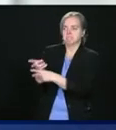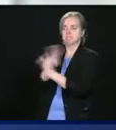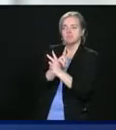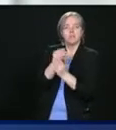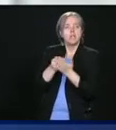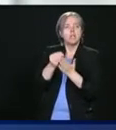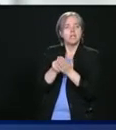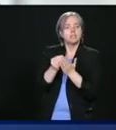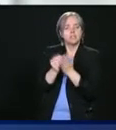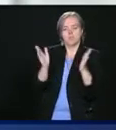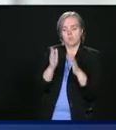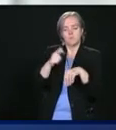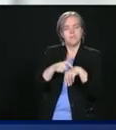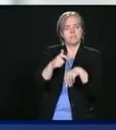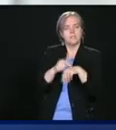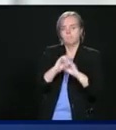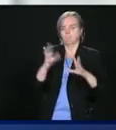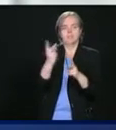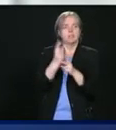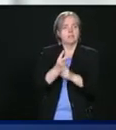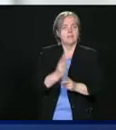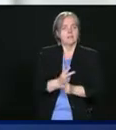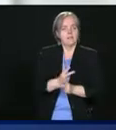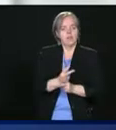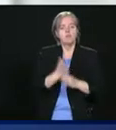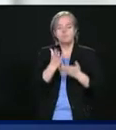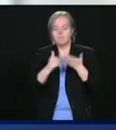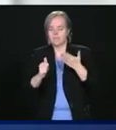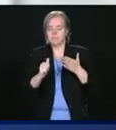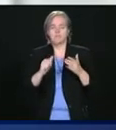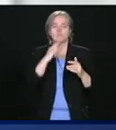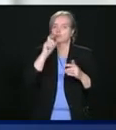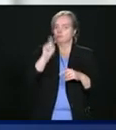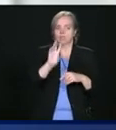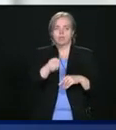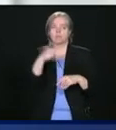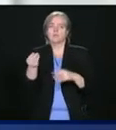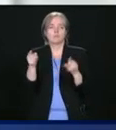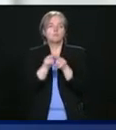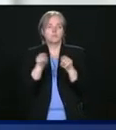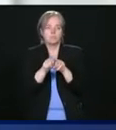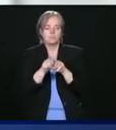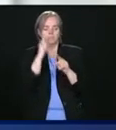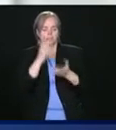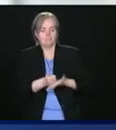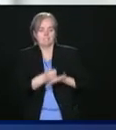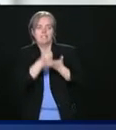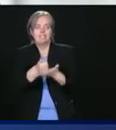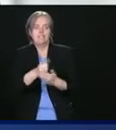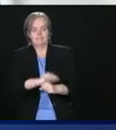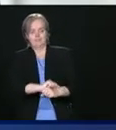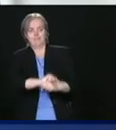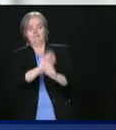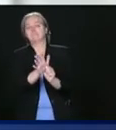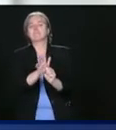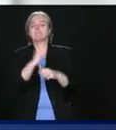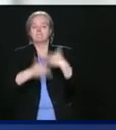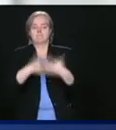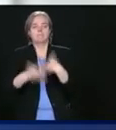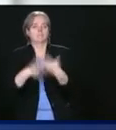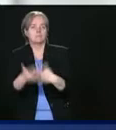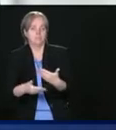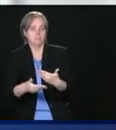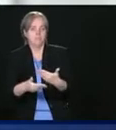des contributions non remboursables de façon à ce qu'elles puissent traverser la crise et surtout rebondir